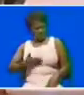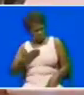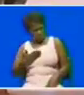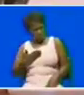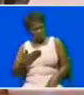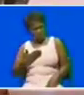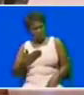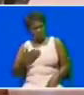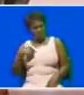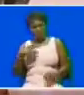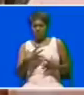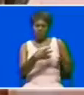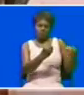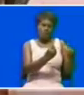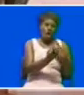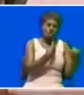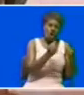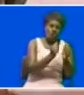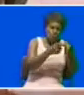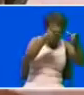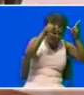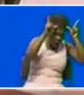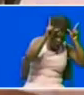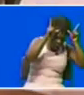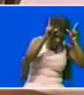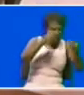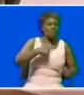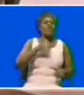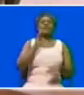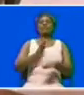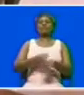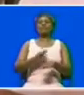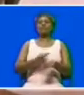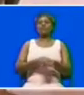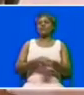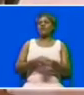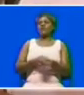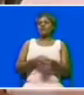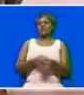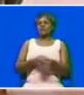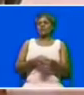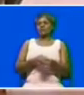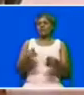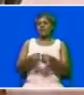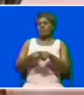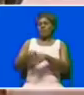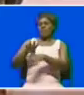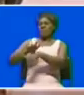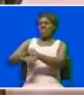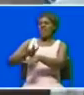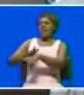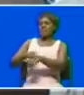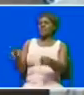ikinikasirisha, huenda kwa ng'ombe na waongeresha, tunaongea, nasikia vizuri. Kwa hivyo hiyo iko pia therapeutic, ni kama